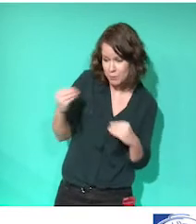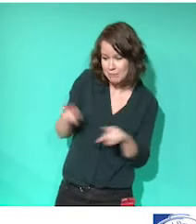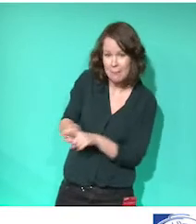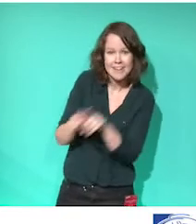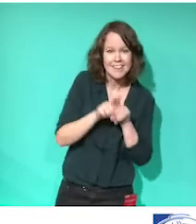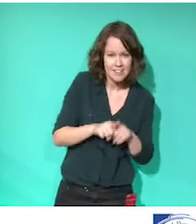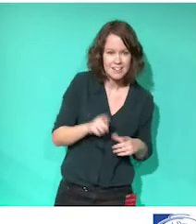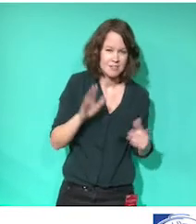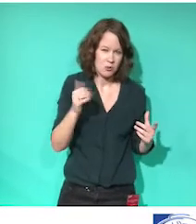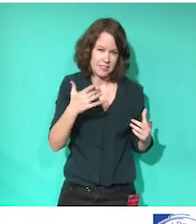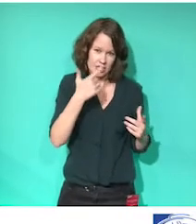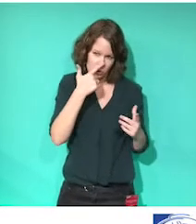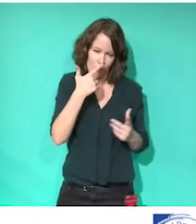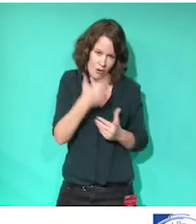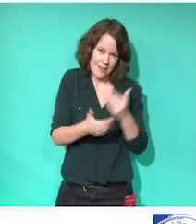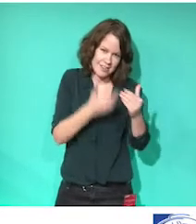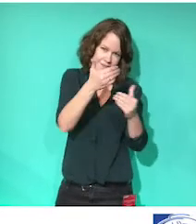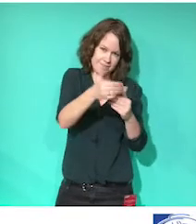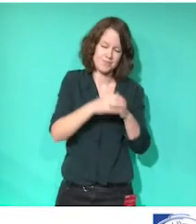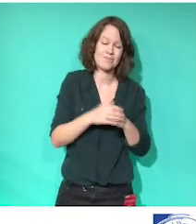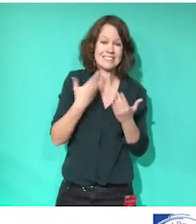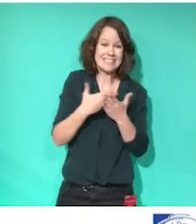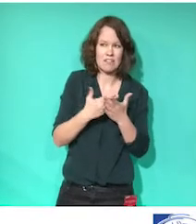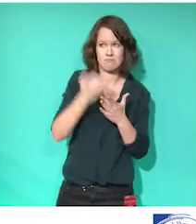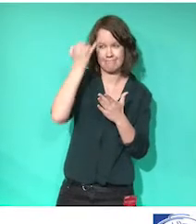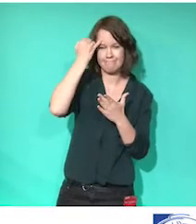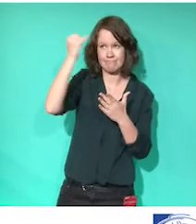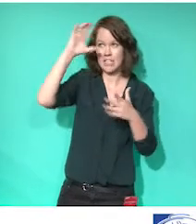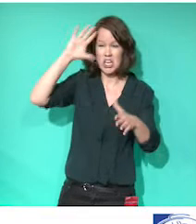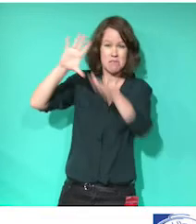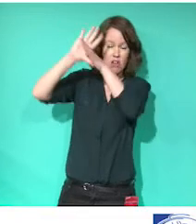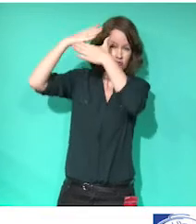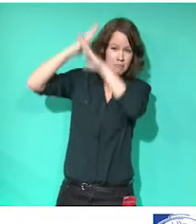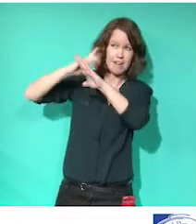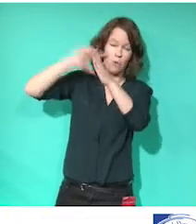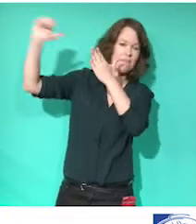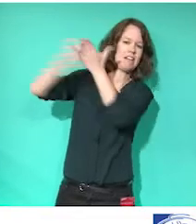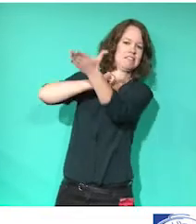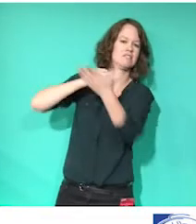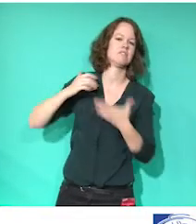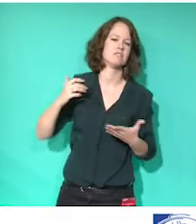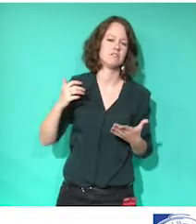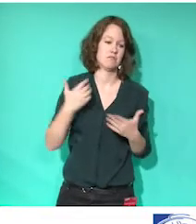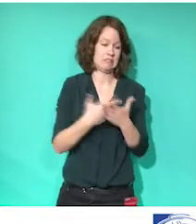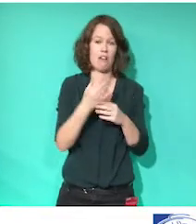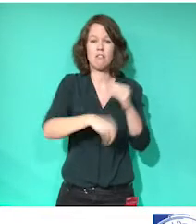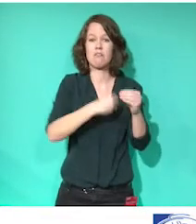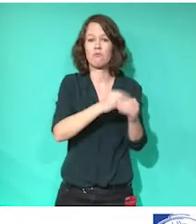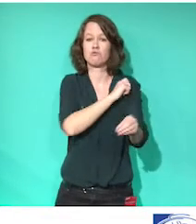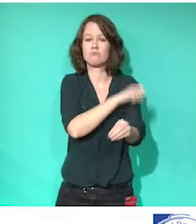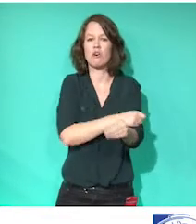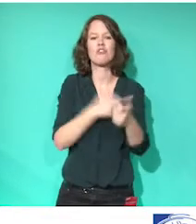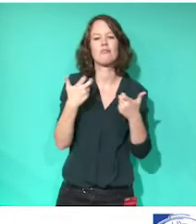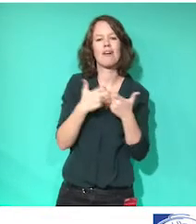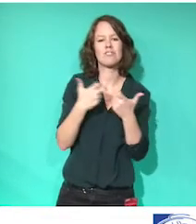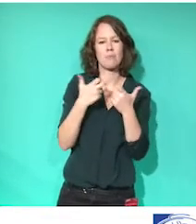à progresser aussi. C'est lutter contre des stéréotypes. Le monde du sport, je reprends l'exemple des monitrices